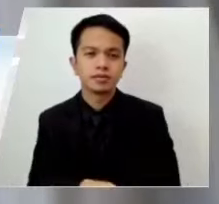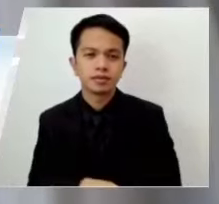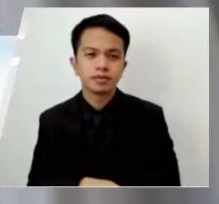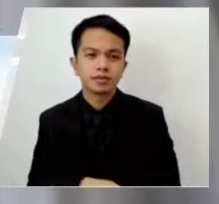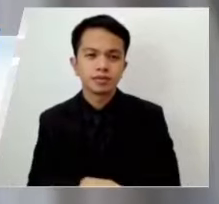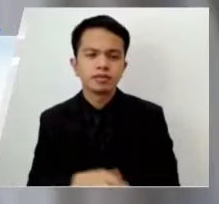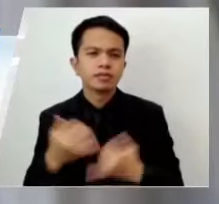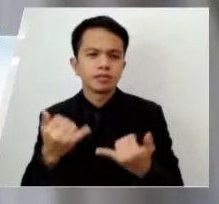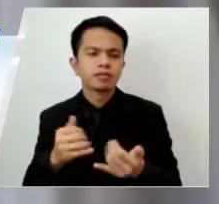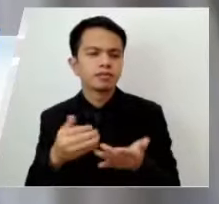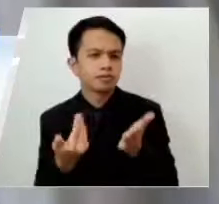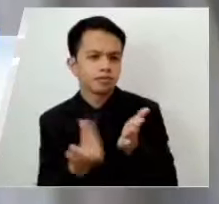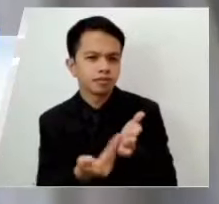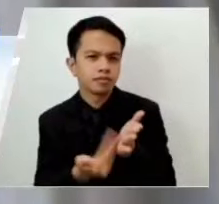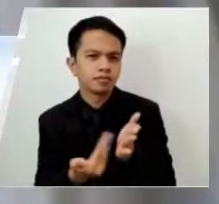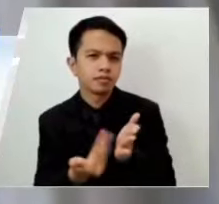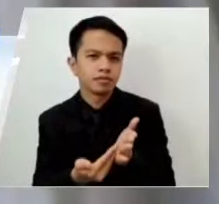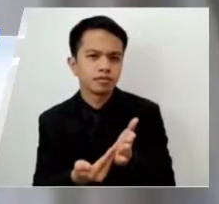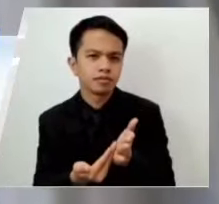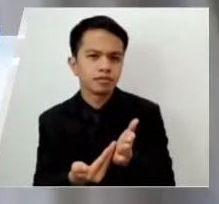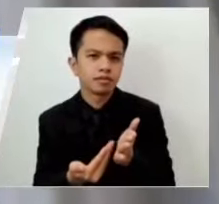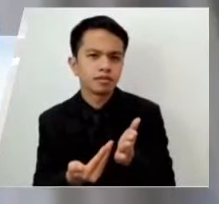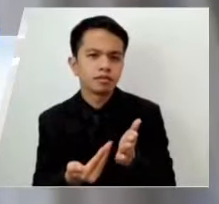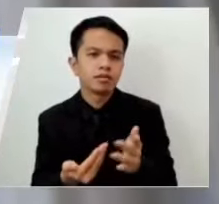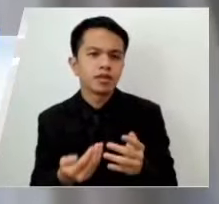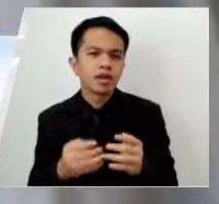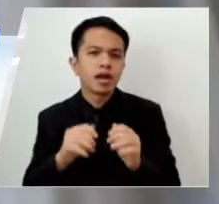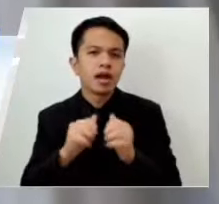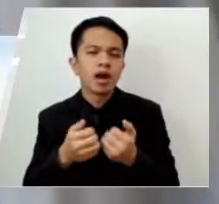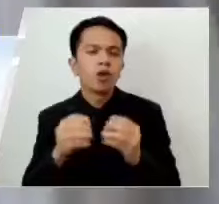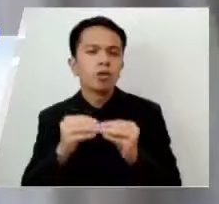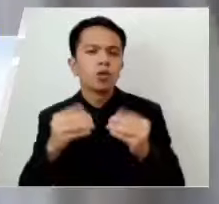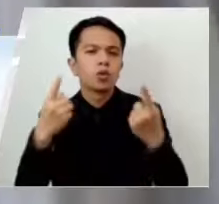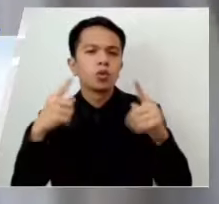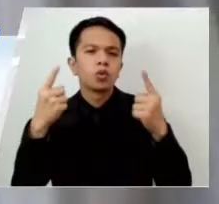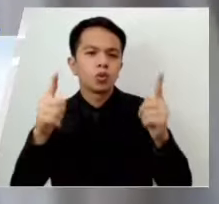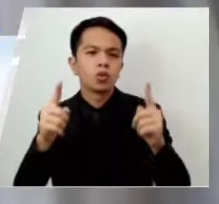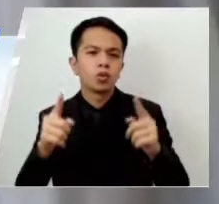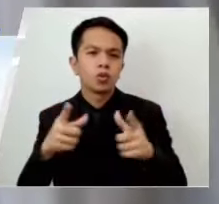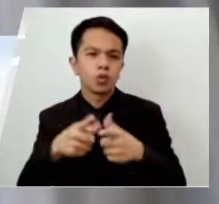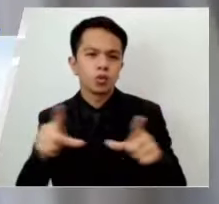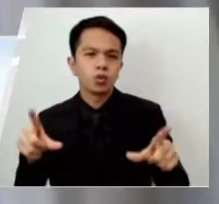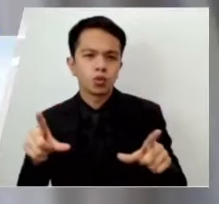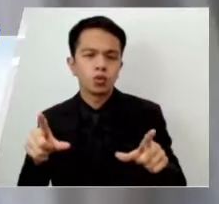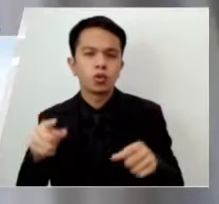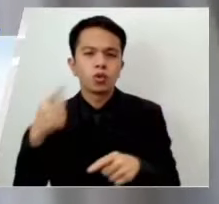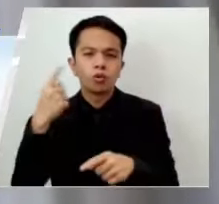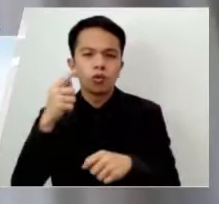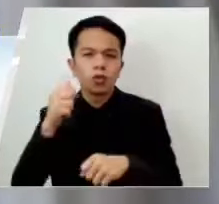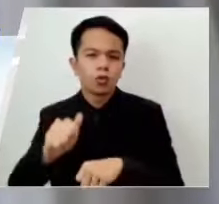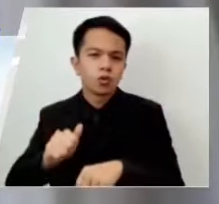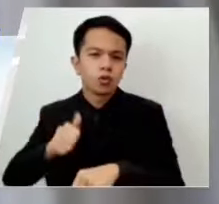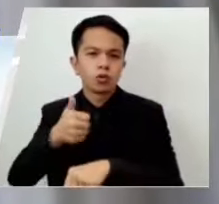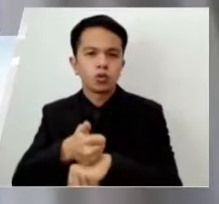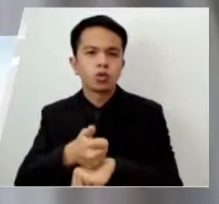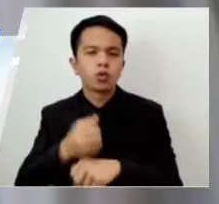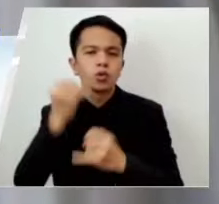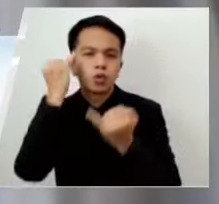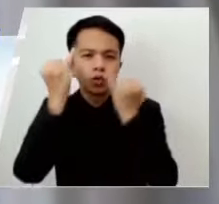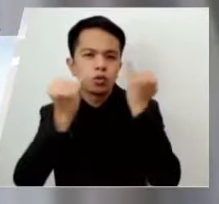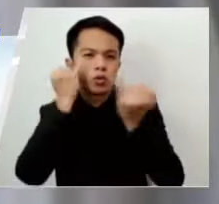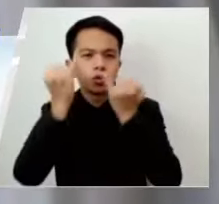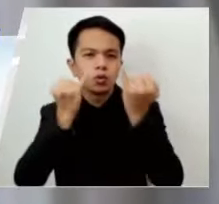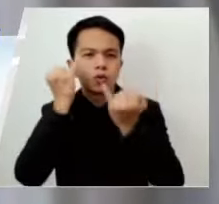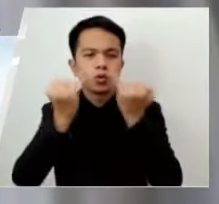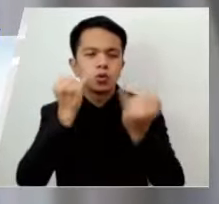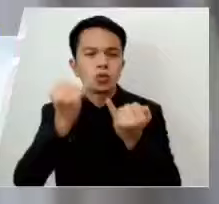mapatutunayan natin kung paano naging mabisa ang wika sa pagsulong ng mga ideyang nauukol